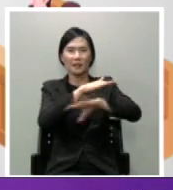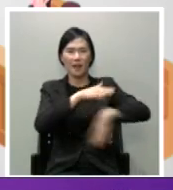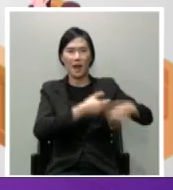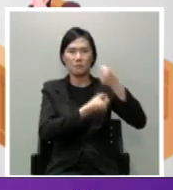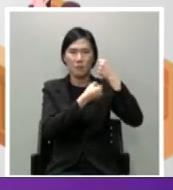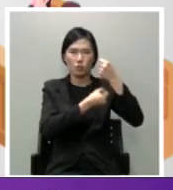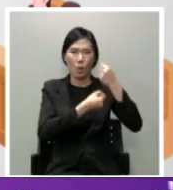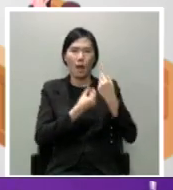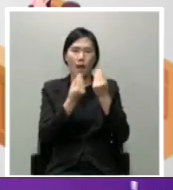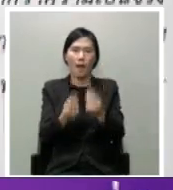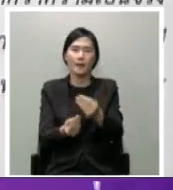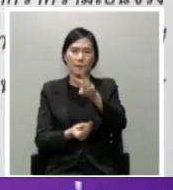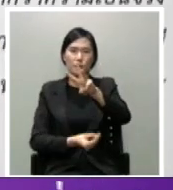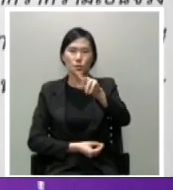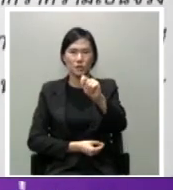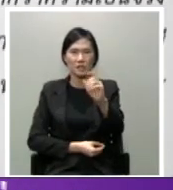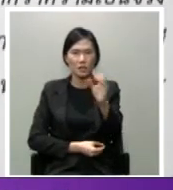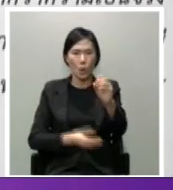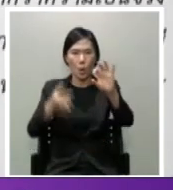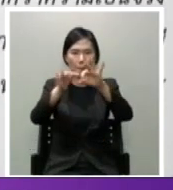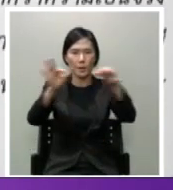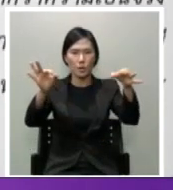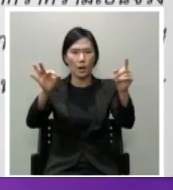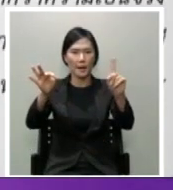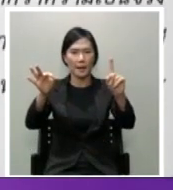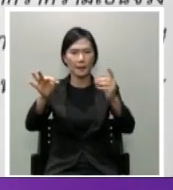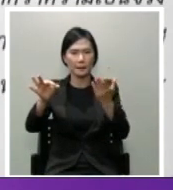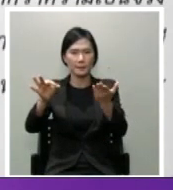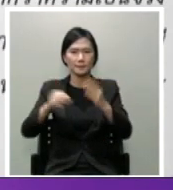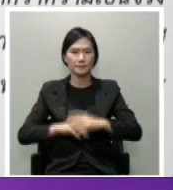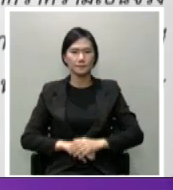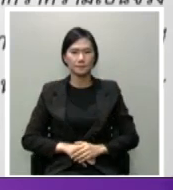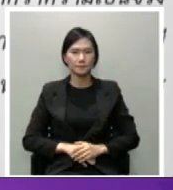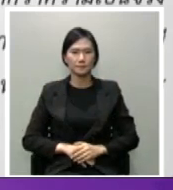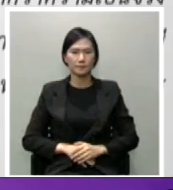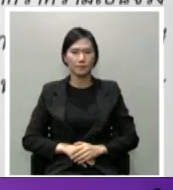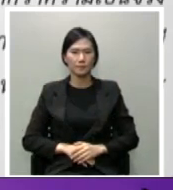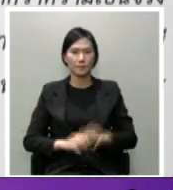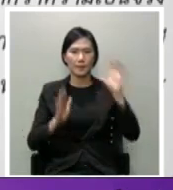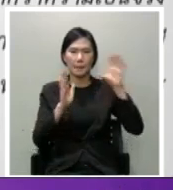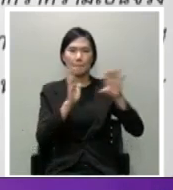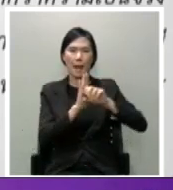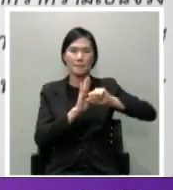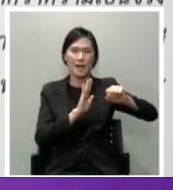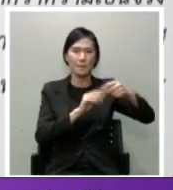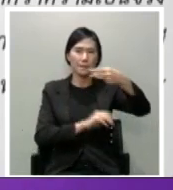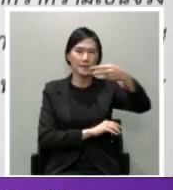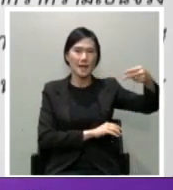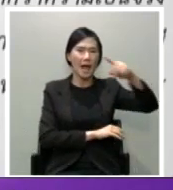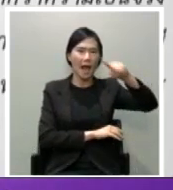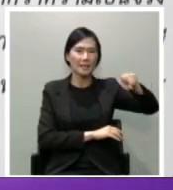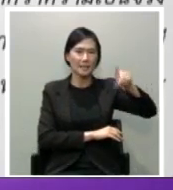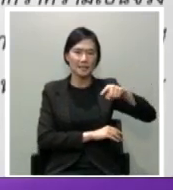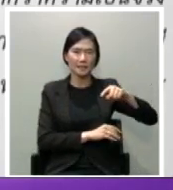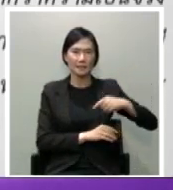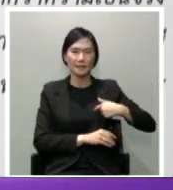WTO ใจความดังนี้ครับหน้าทางซ้ายเป็นข้อความภาษาอังกฤษที่รัฐบาลฟิลิปปินส์ยื่